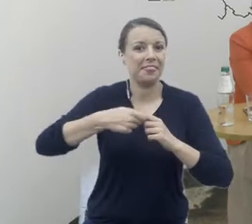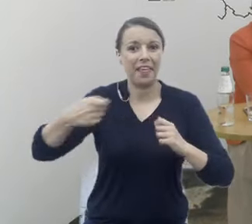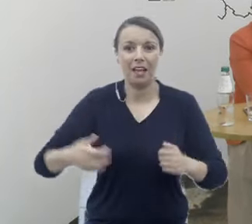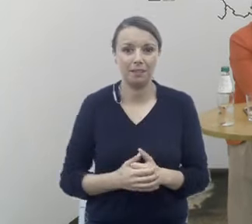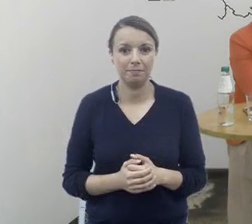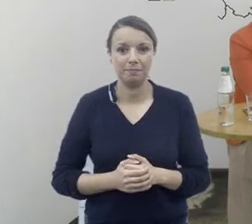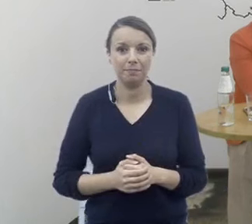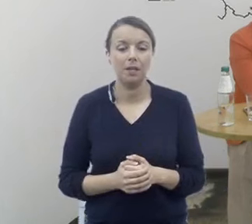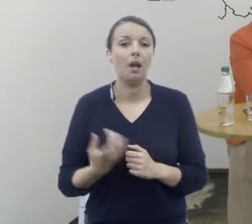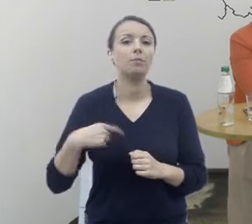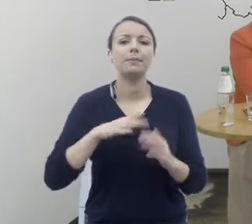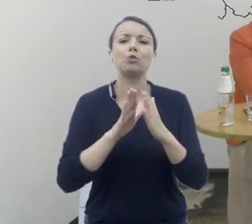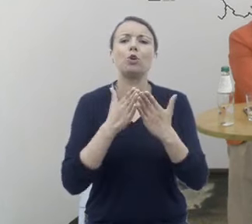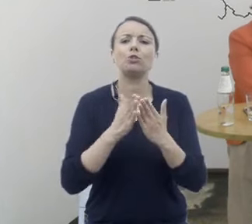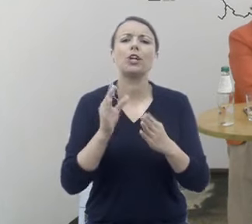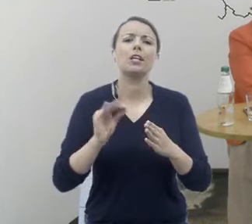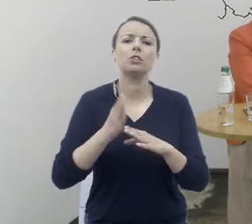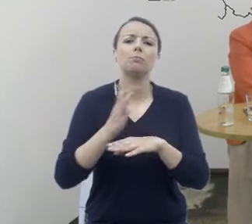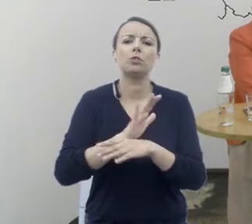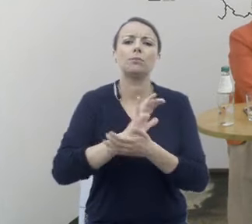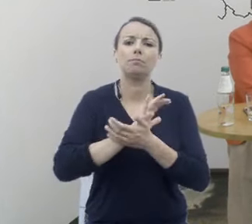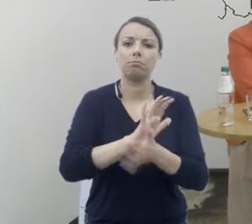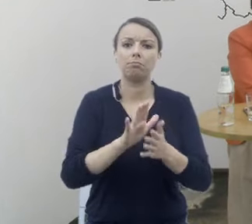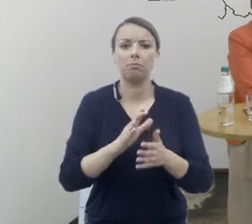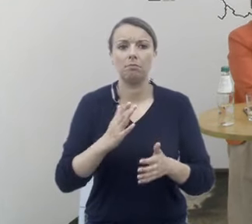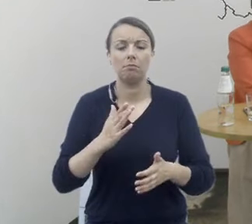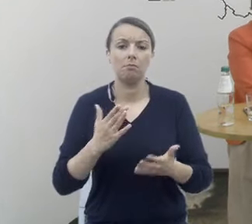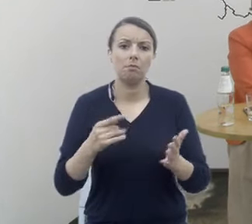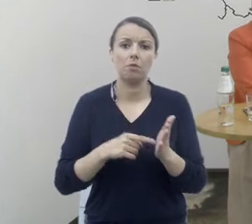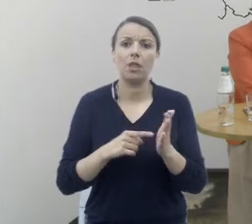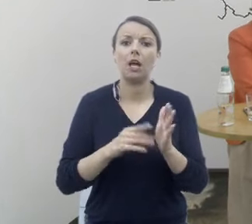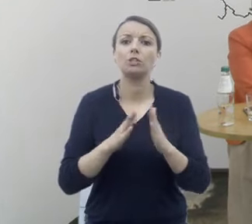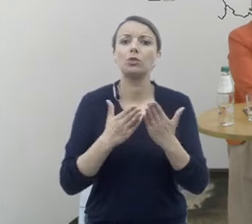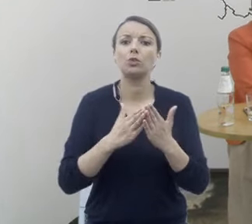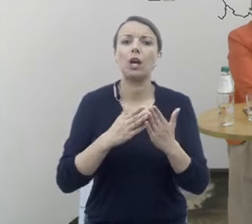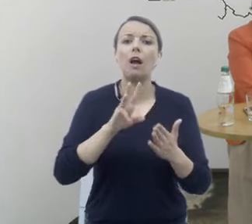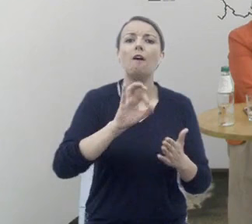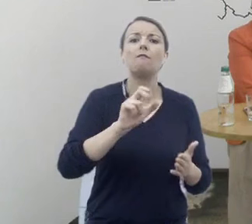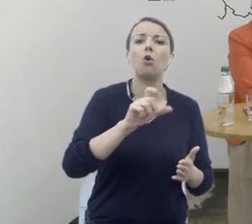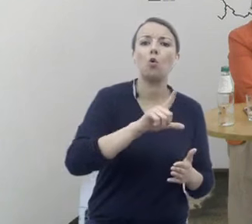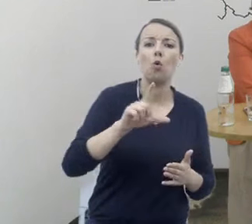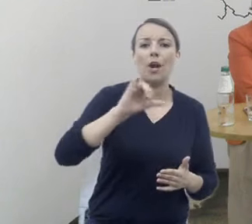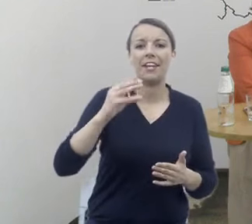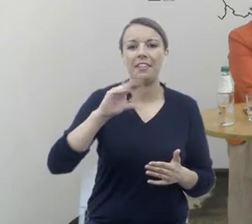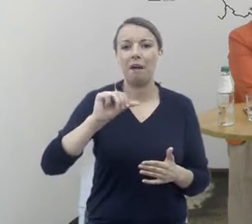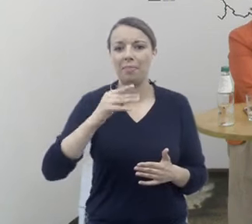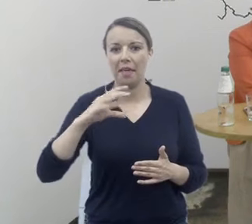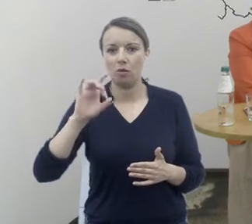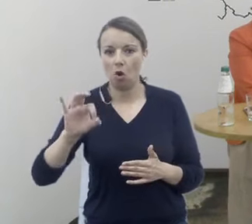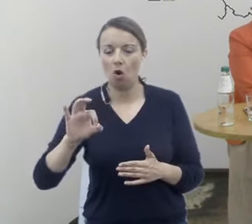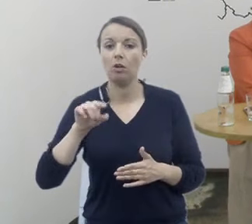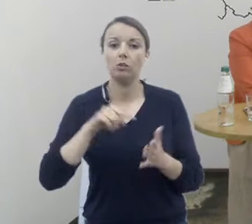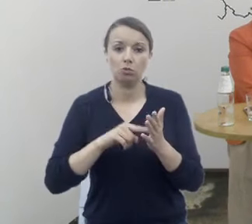zanim opublikowaliśmy tam Marcel Persak, ja tą książkę wokół Jedwabnego, no, cały czas była mowa, że to jest